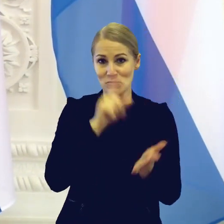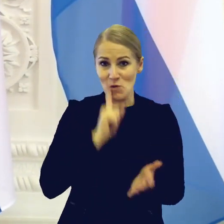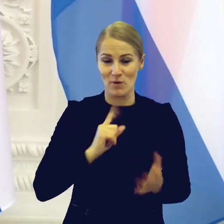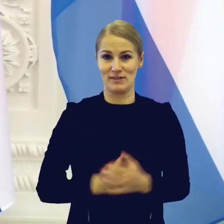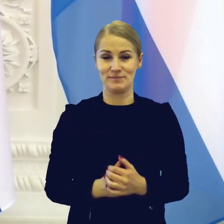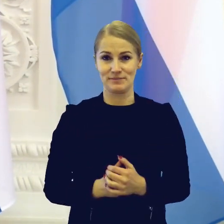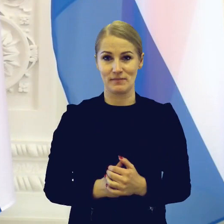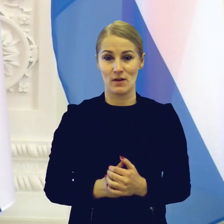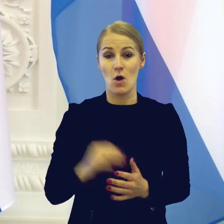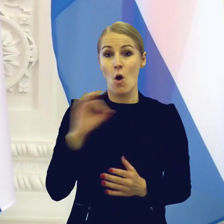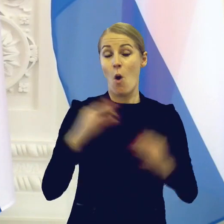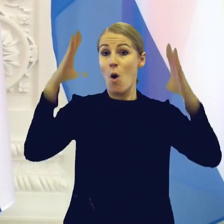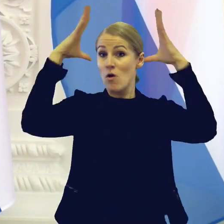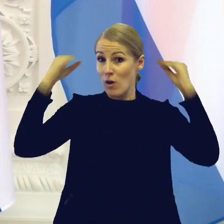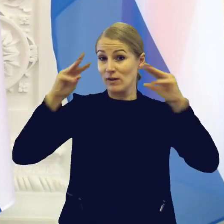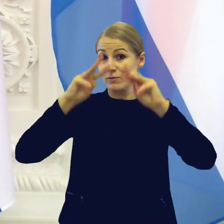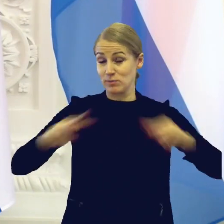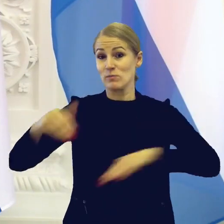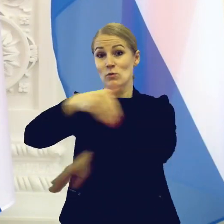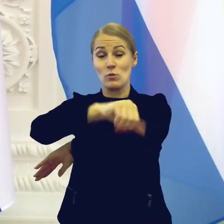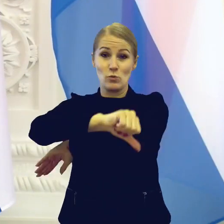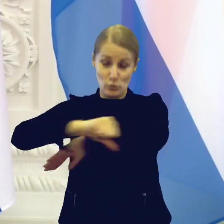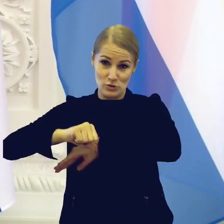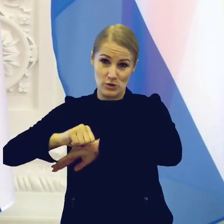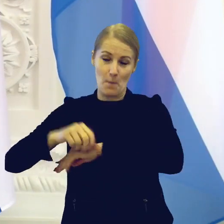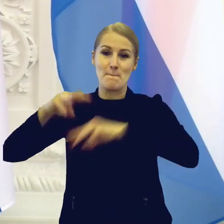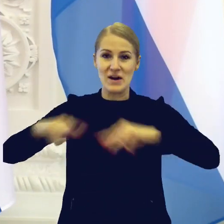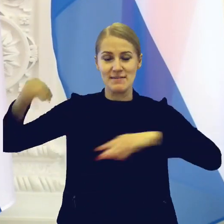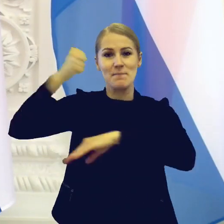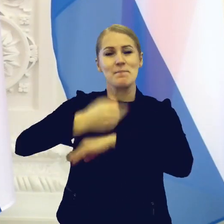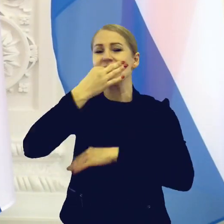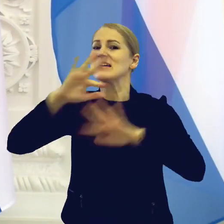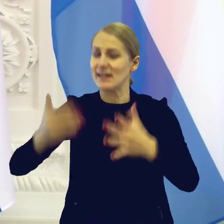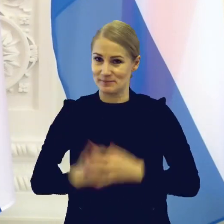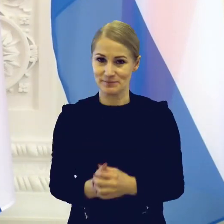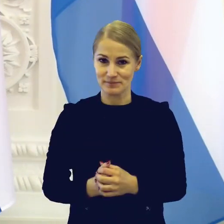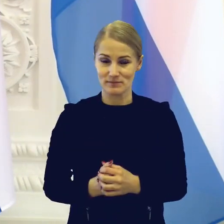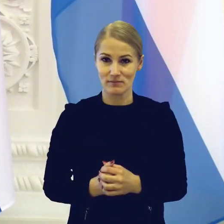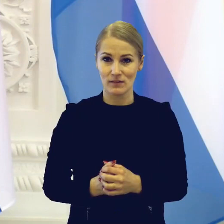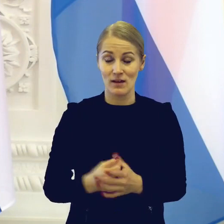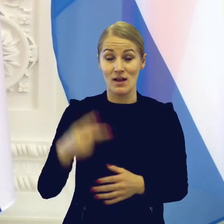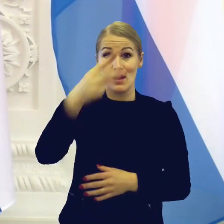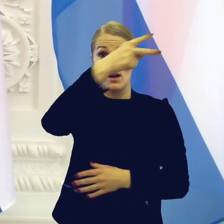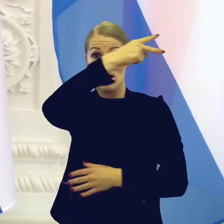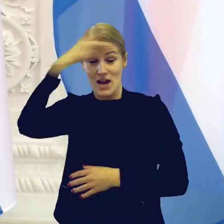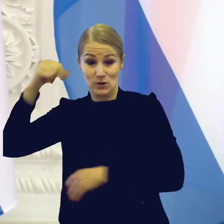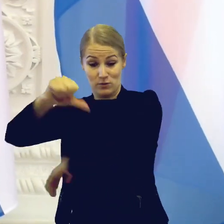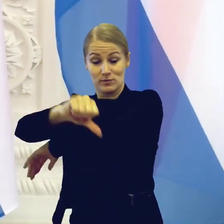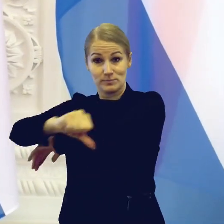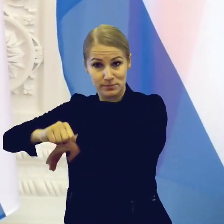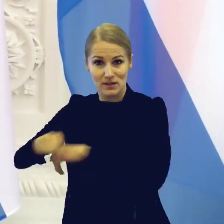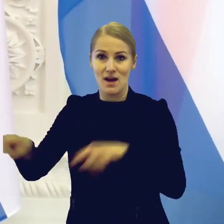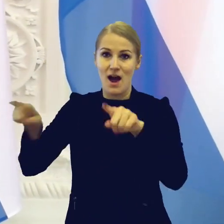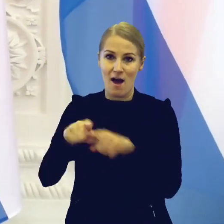Kaip Niderlandų užsienio reikalų ministras pasakė, mes puikiai žinome, kad Lietuvos sienos yra ir